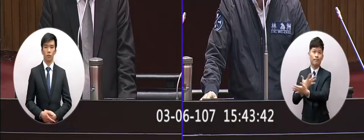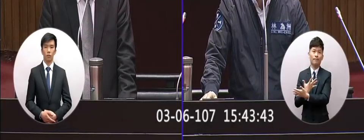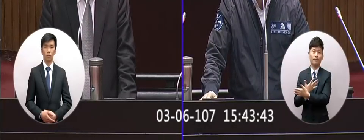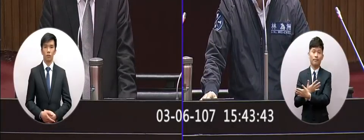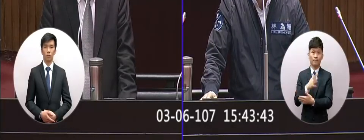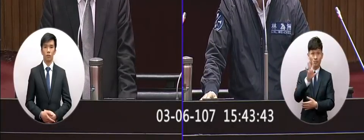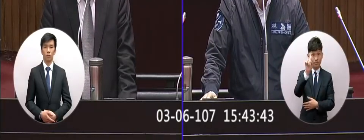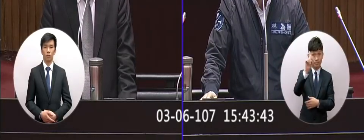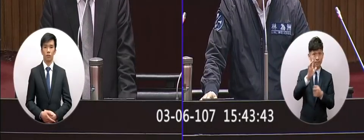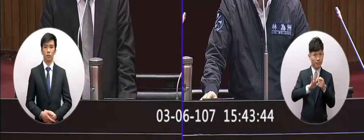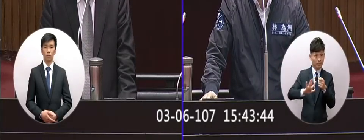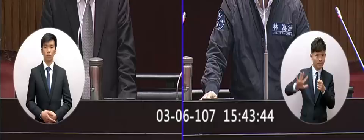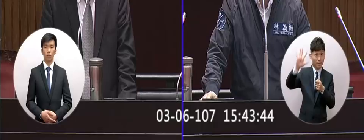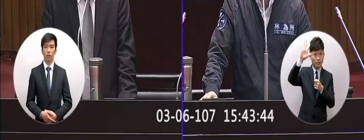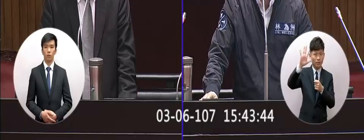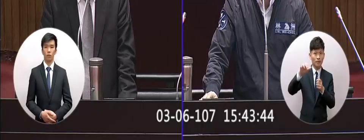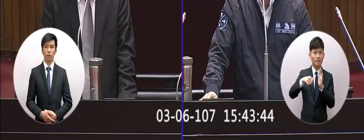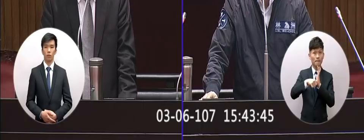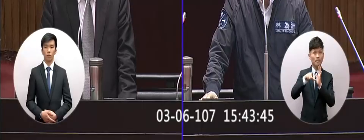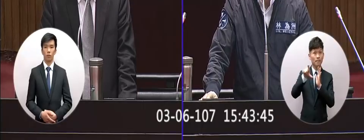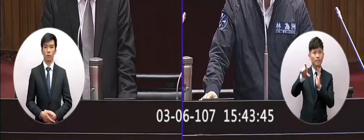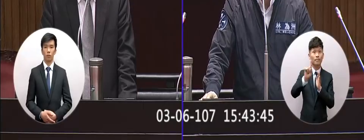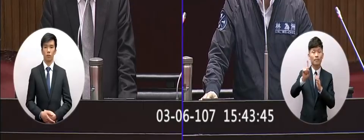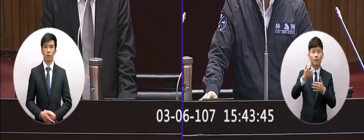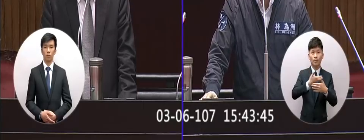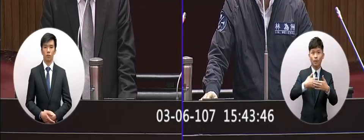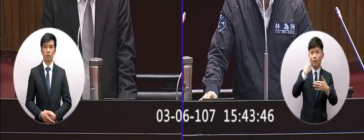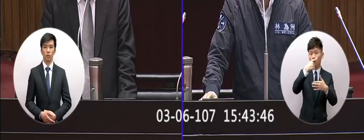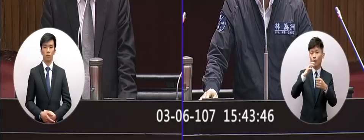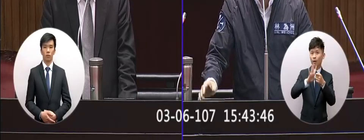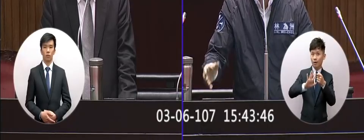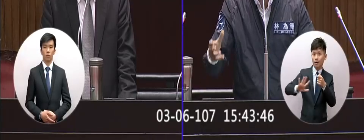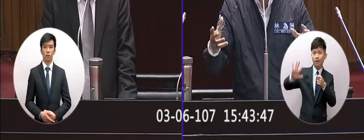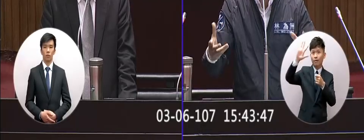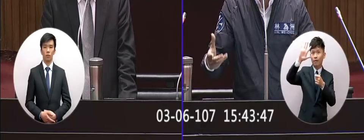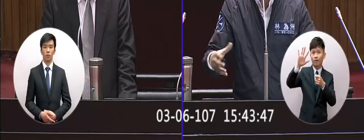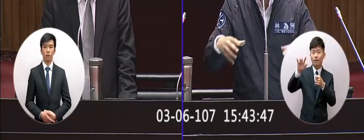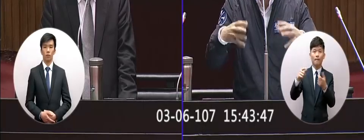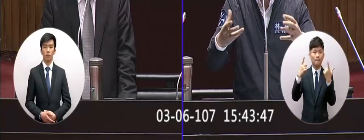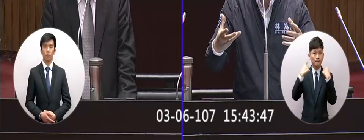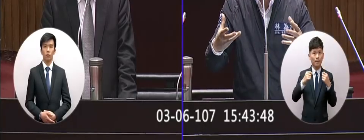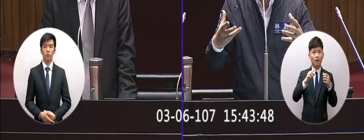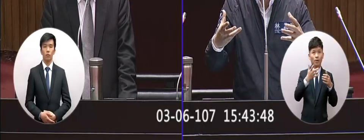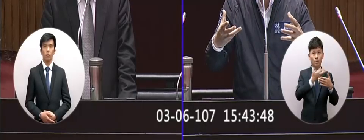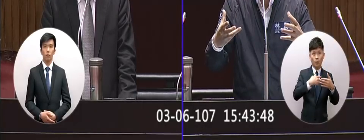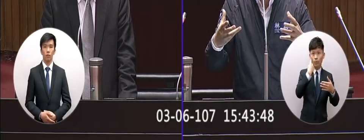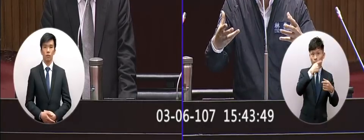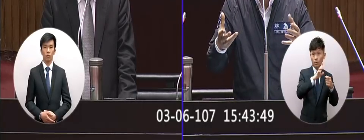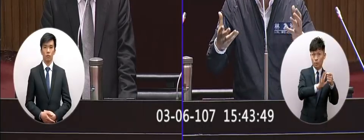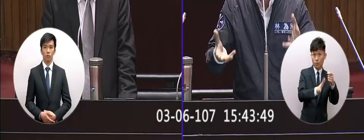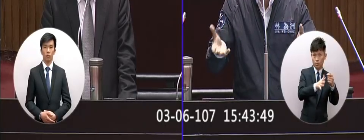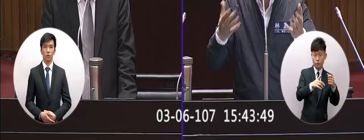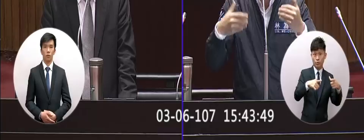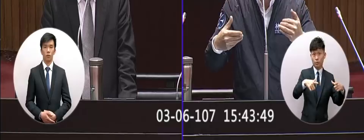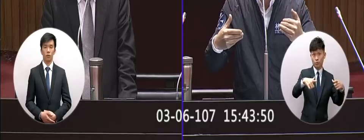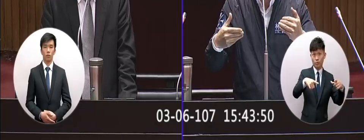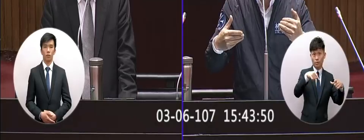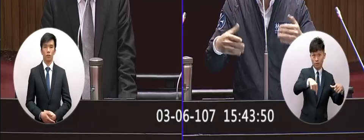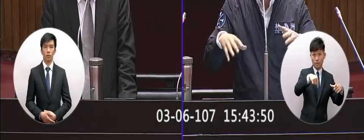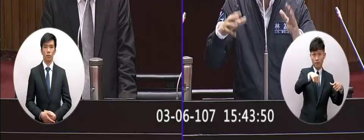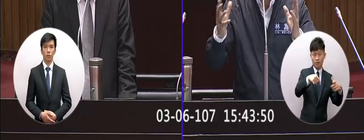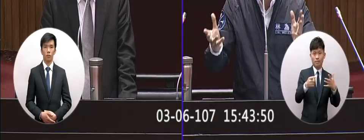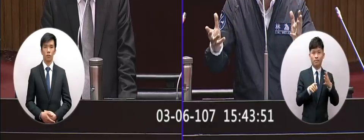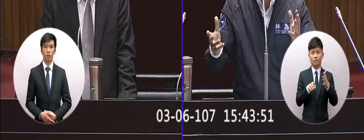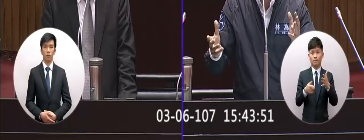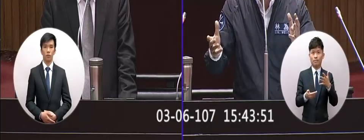中高中叫做湖口高中，那湖口高中是他原来湖口国中的校区，就直接升格，